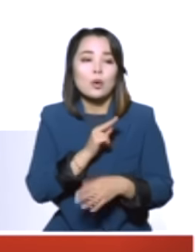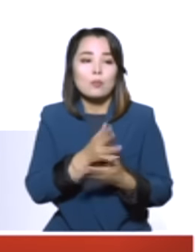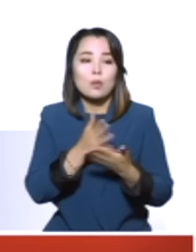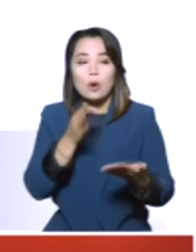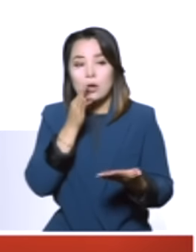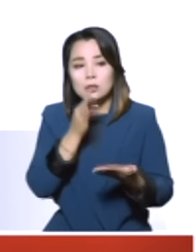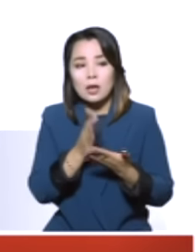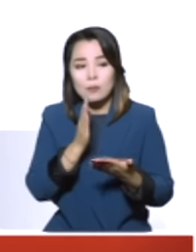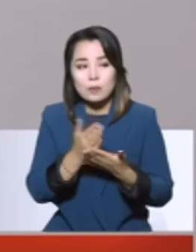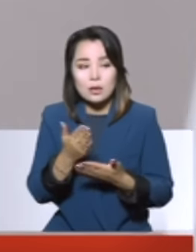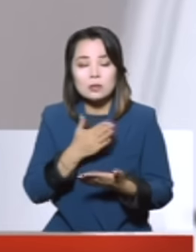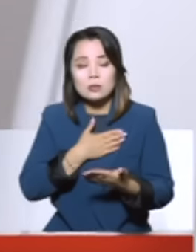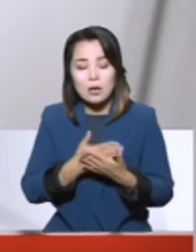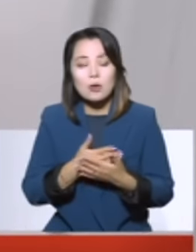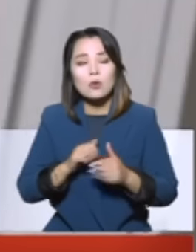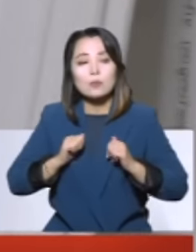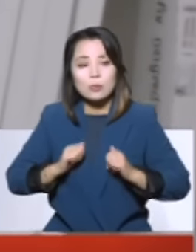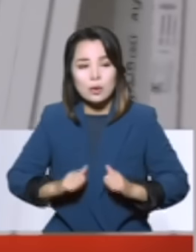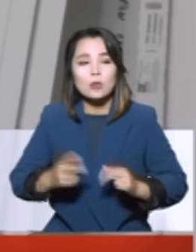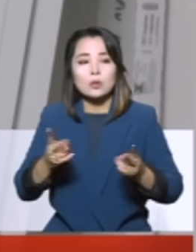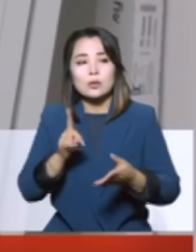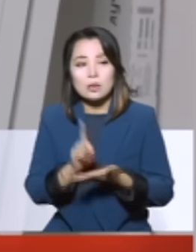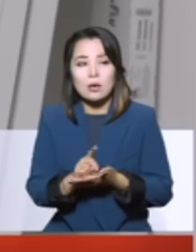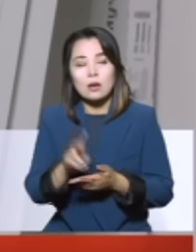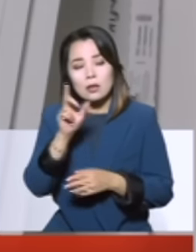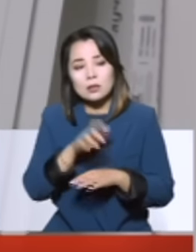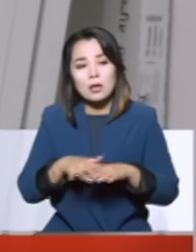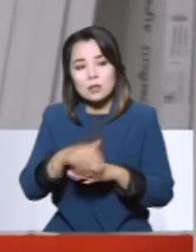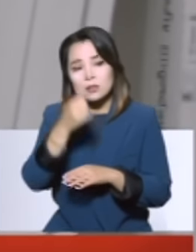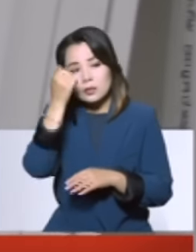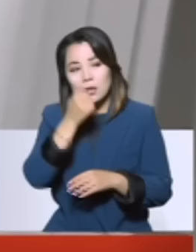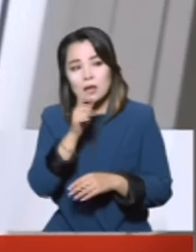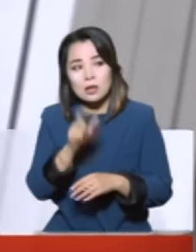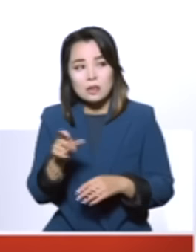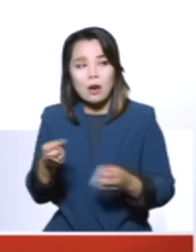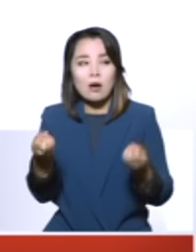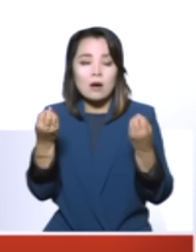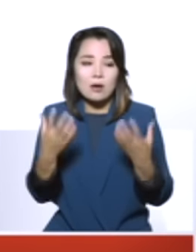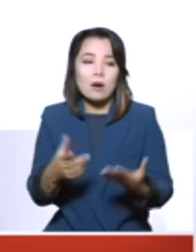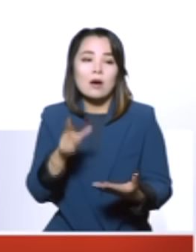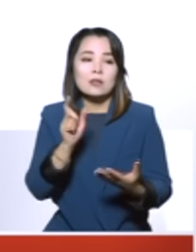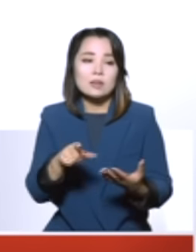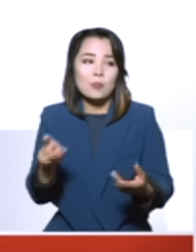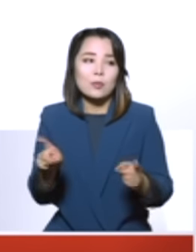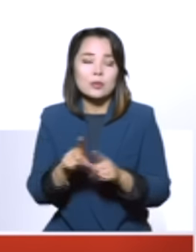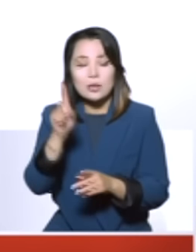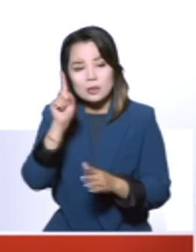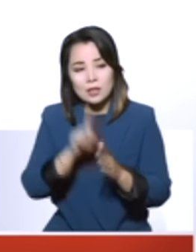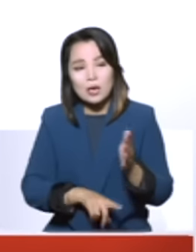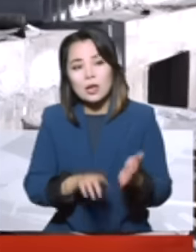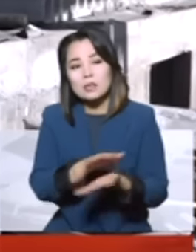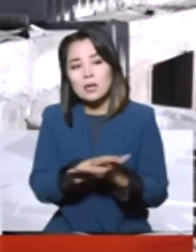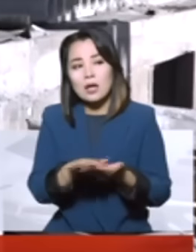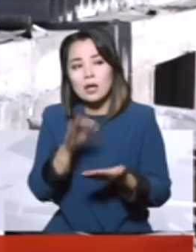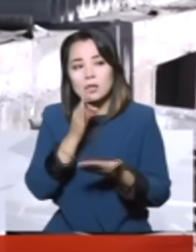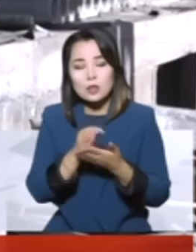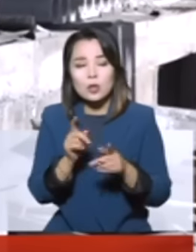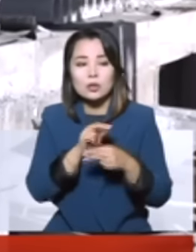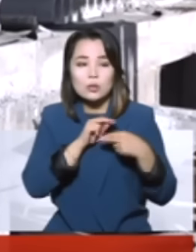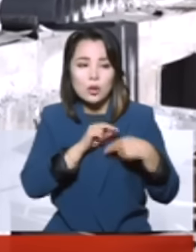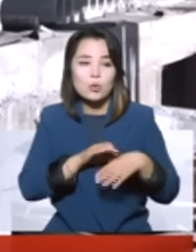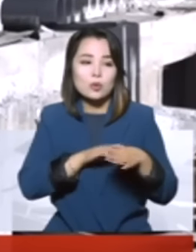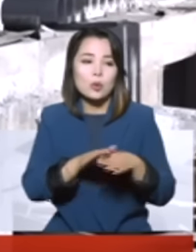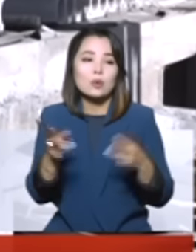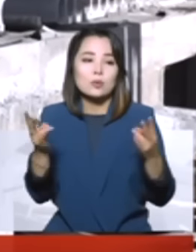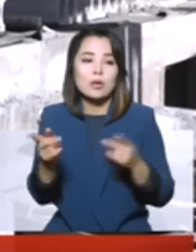етеді. Шапшаңдық пен сабырлық та қажет. Ел алғысын арқалаған жандар қарапайым халықтың артқан сенімін ақтау үшін мүдірмей еңбек